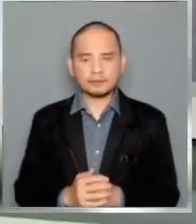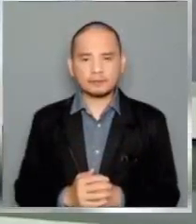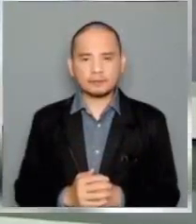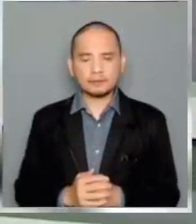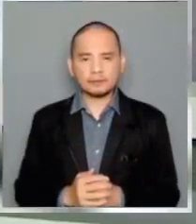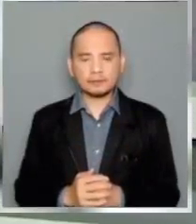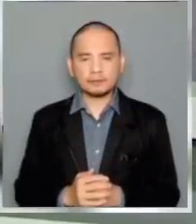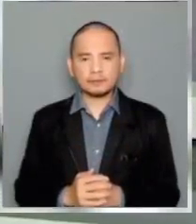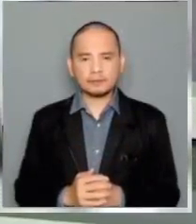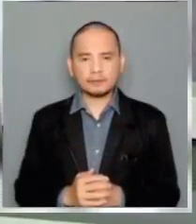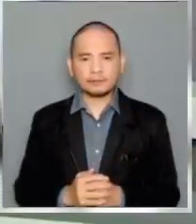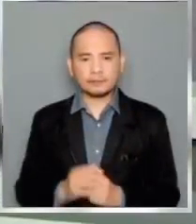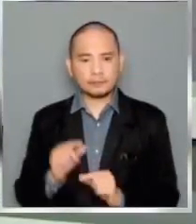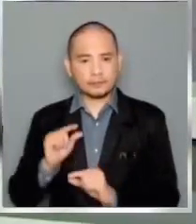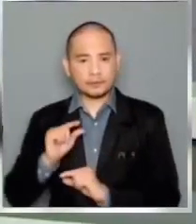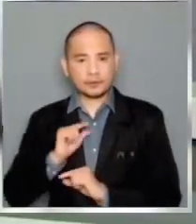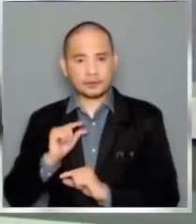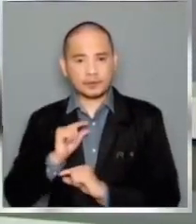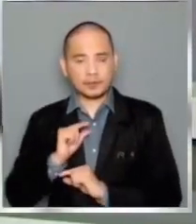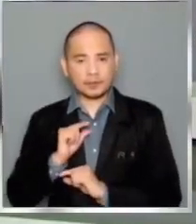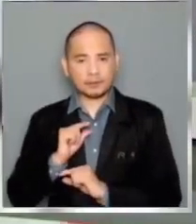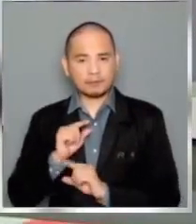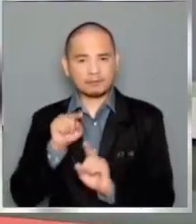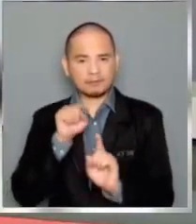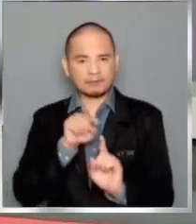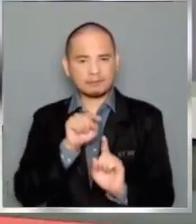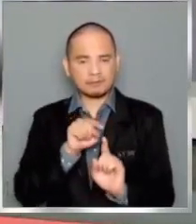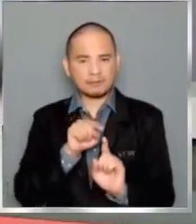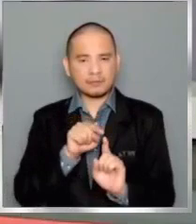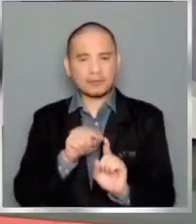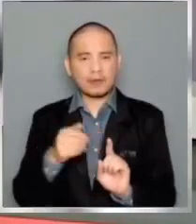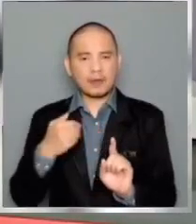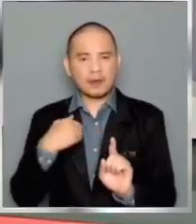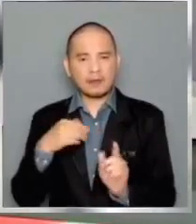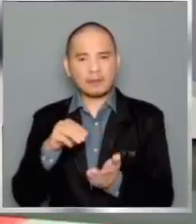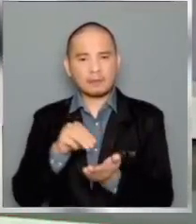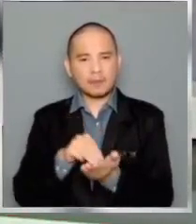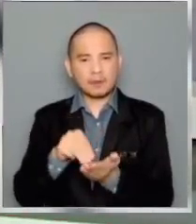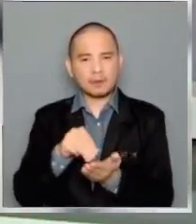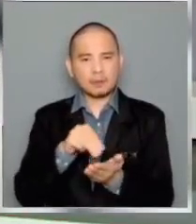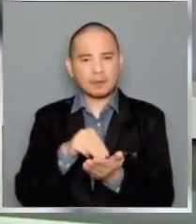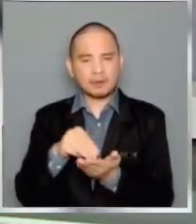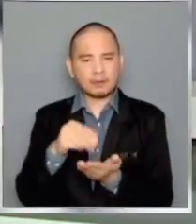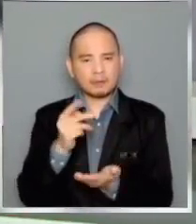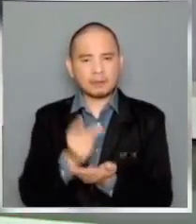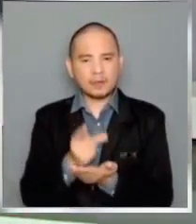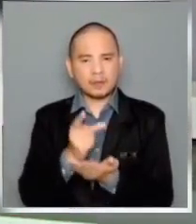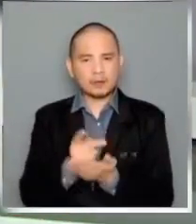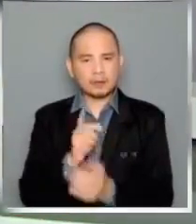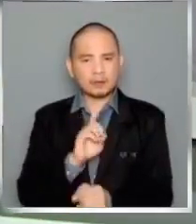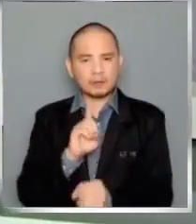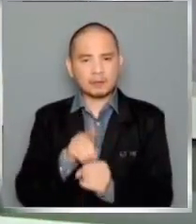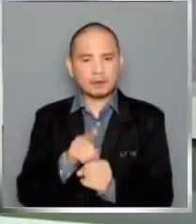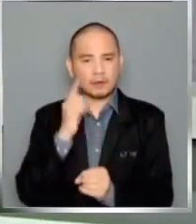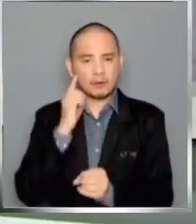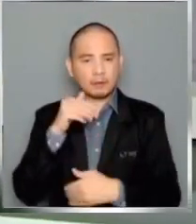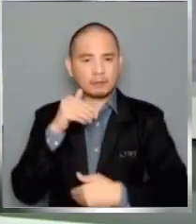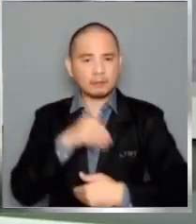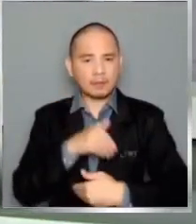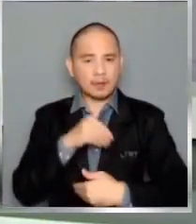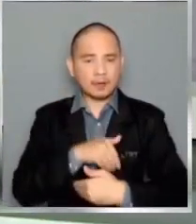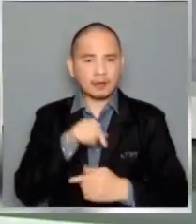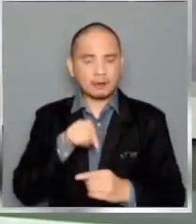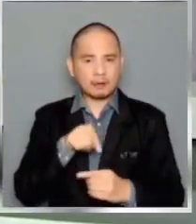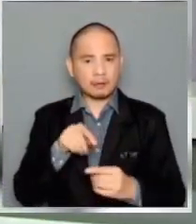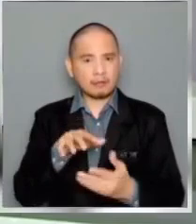Guardya ng isang ahensya ng gobyerno na may milyong-milyong pisong deposito sa bangko. Kabilang yan sa